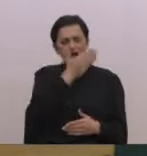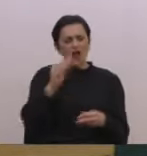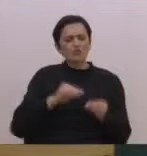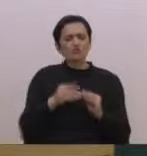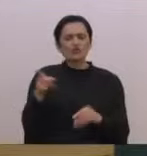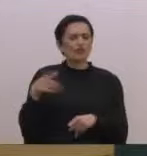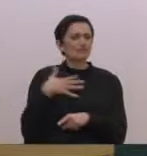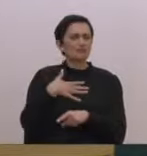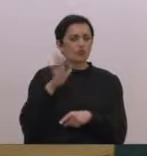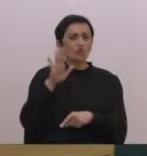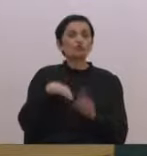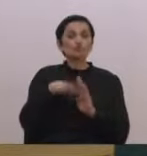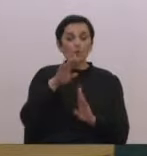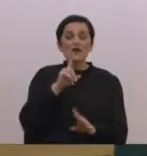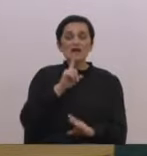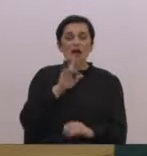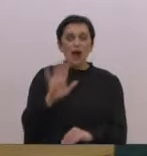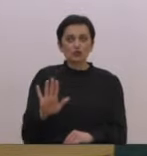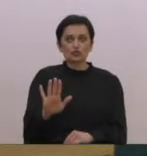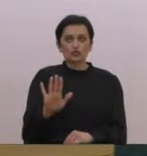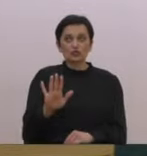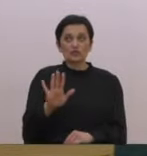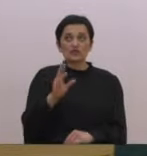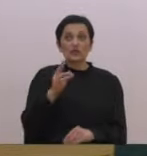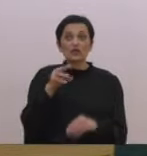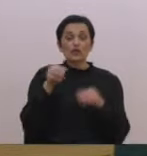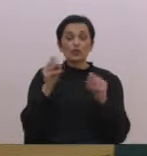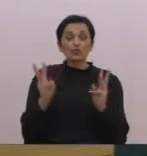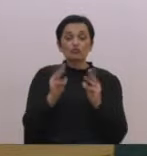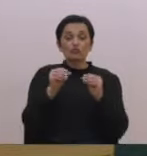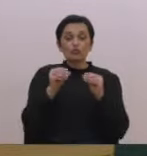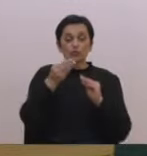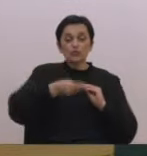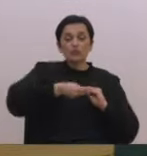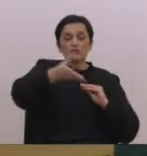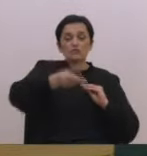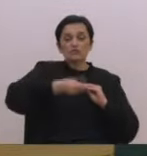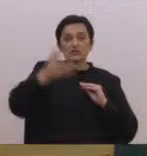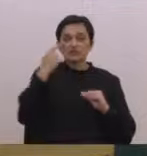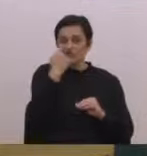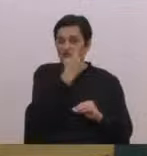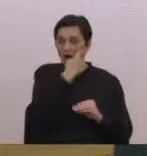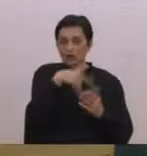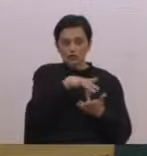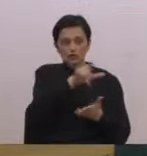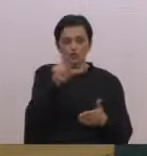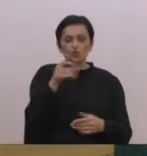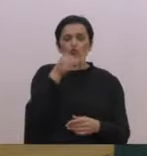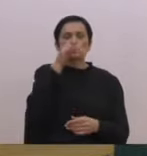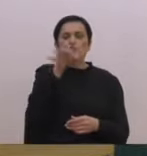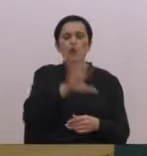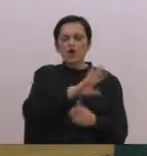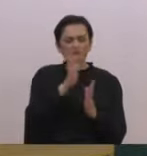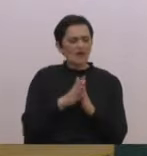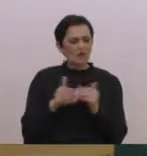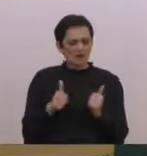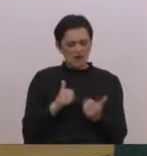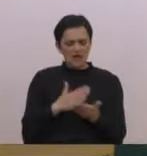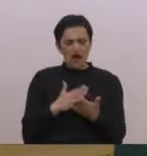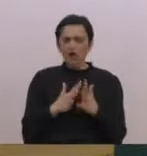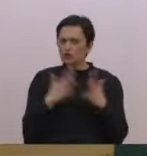ჯობია გაჩუმდით მაინც და ნაცარს ნუ მიაყრით მოსახლეობას თვალში და ნუ ეტყვით რომ ყველაფერი კარგად არის